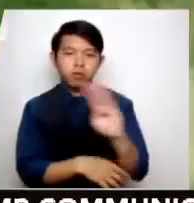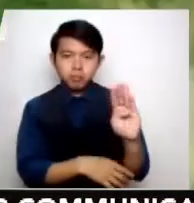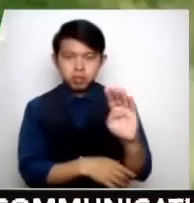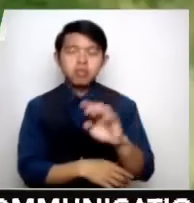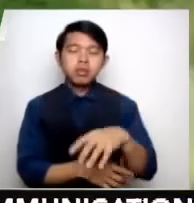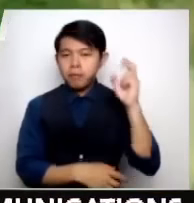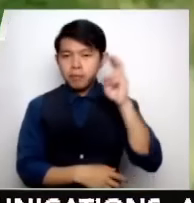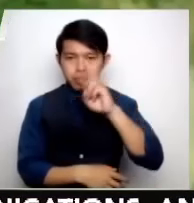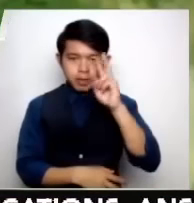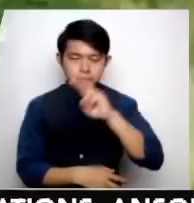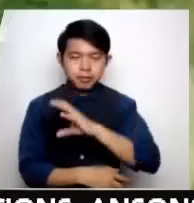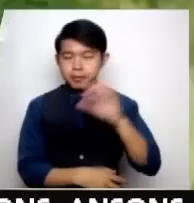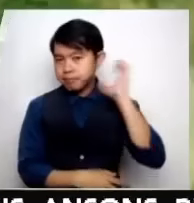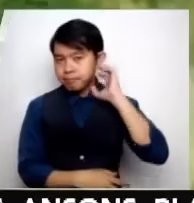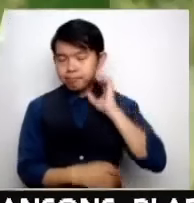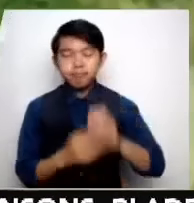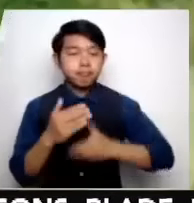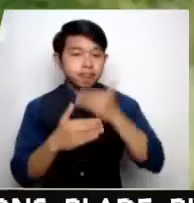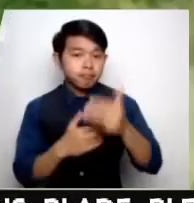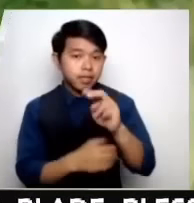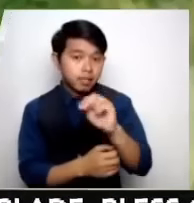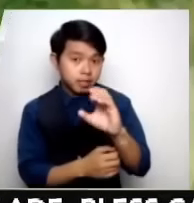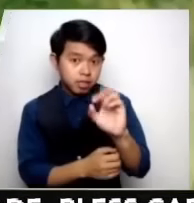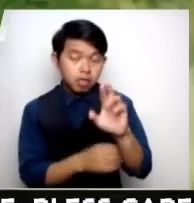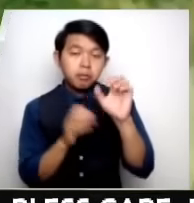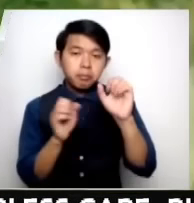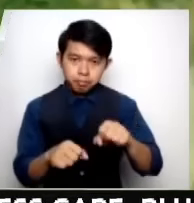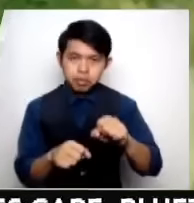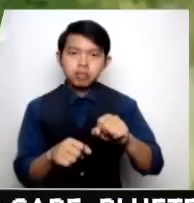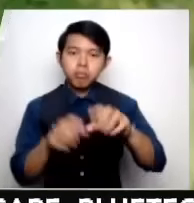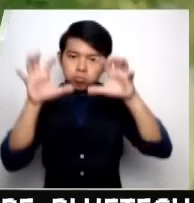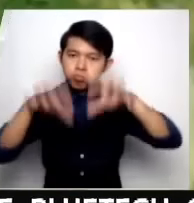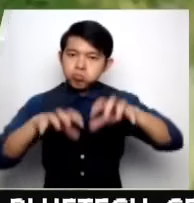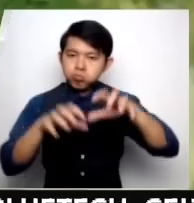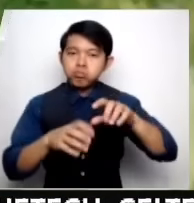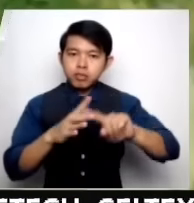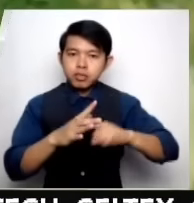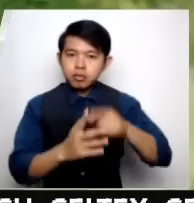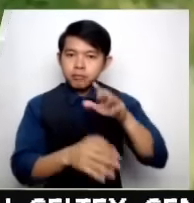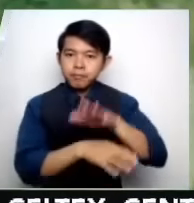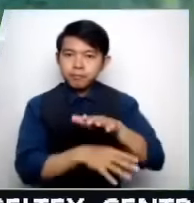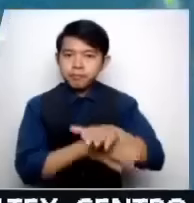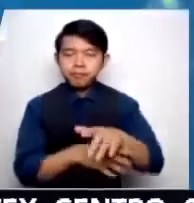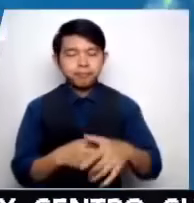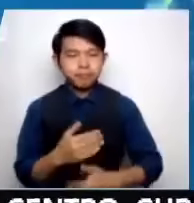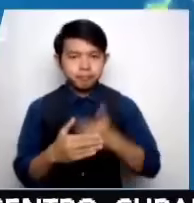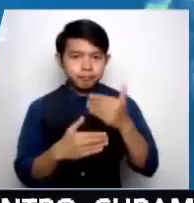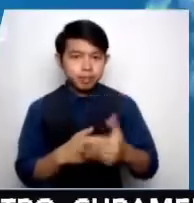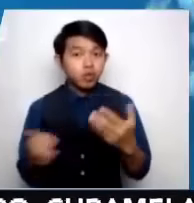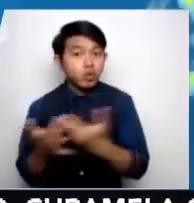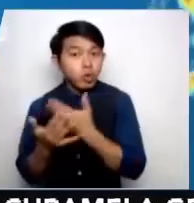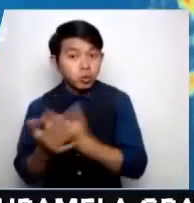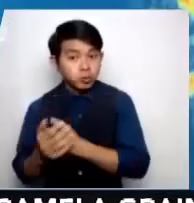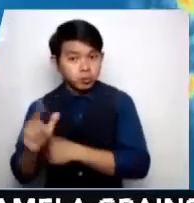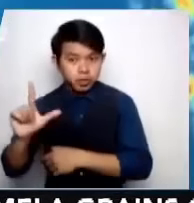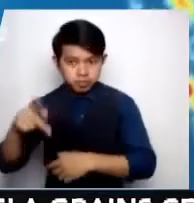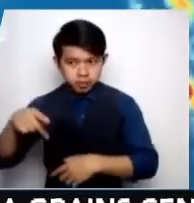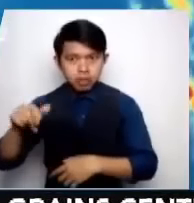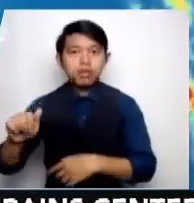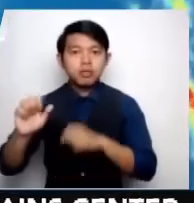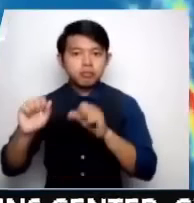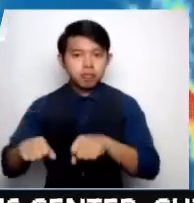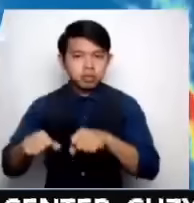Manila, may chance ng thunderstorms, lalo sa hapon. Isang bagong low pressure area ang nagmamadyang pumasok sa PAR ngayong gabi